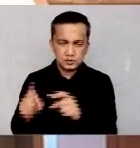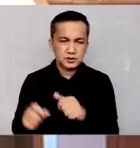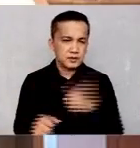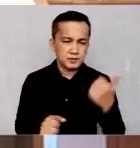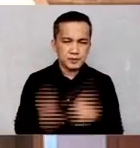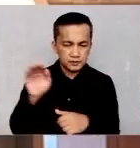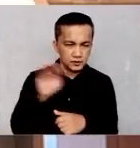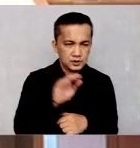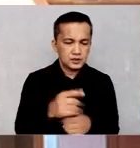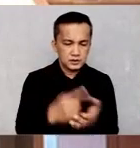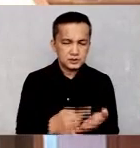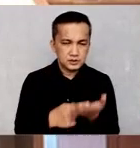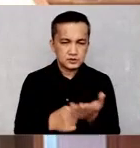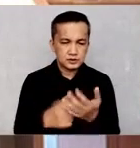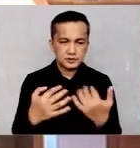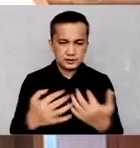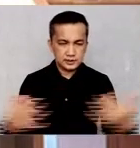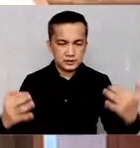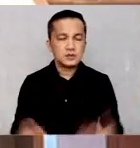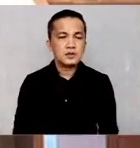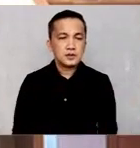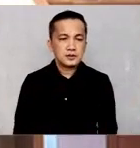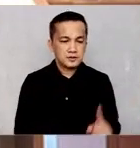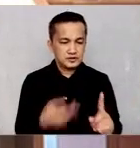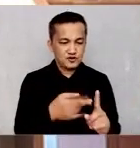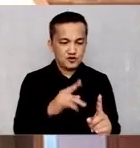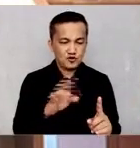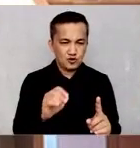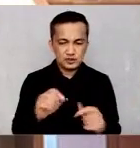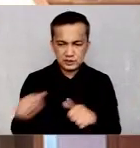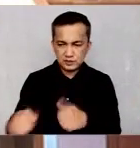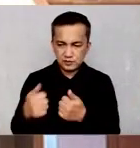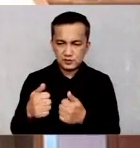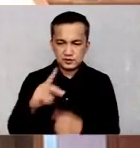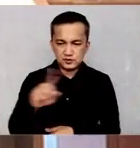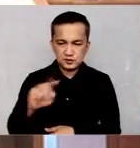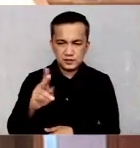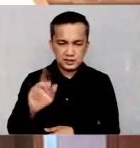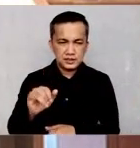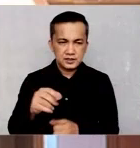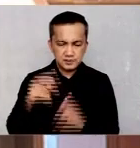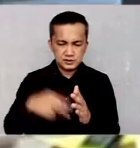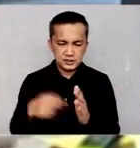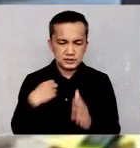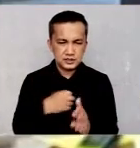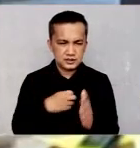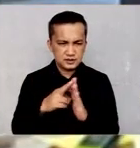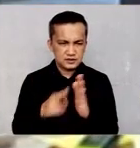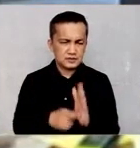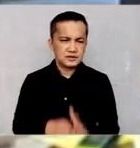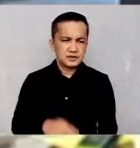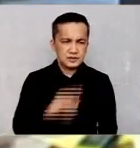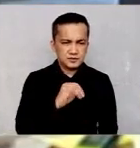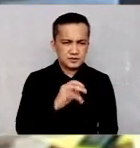na tatalakayin sa plenaryo. Pero si Pimentel, hinamon pa si Zubiri na basahin ang Senate rules. The desire of the minority is just